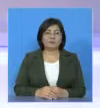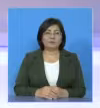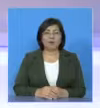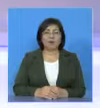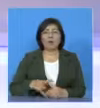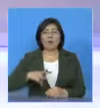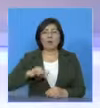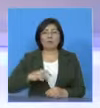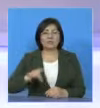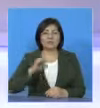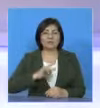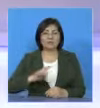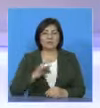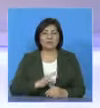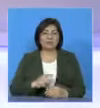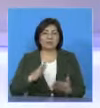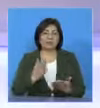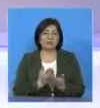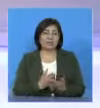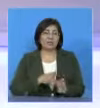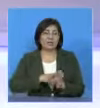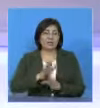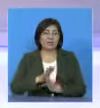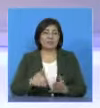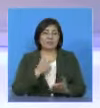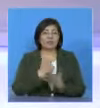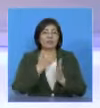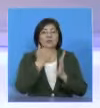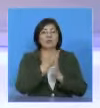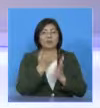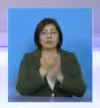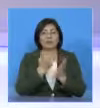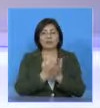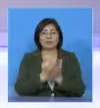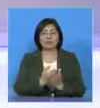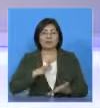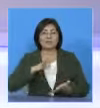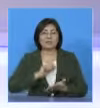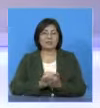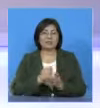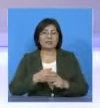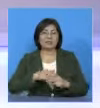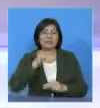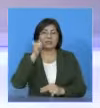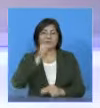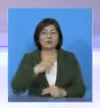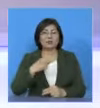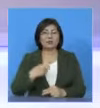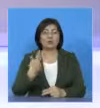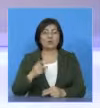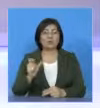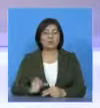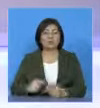google жарком районе системно налаженная реализация государственной программы продуктивной занятости в этом году 120 человек